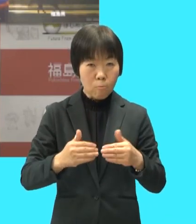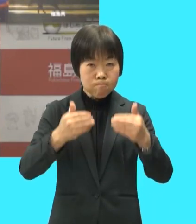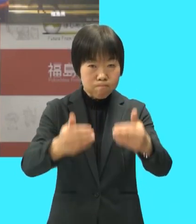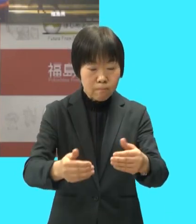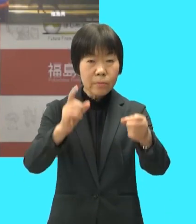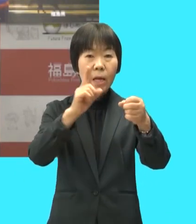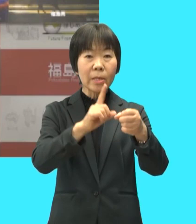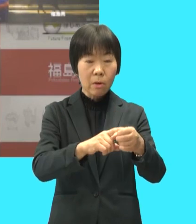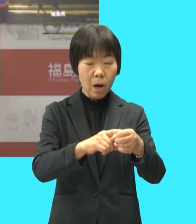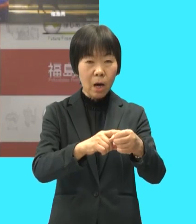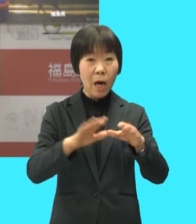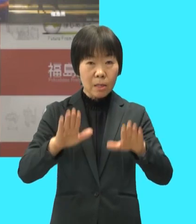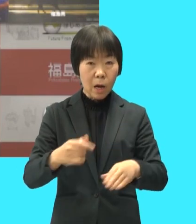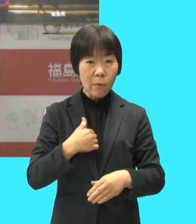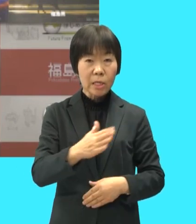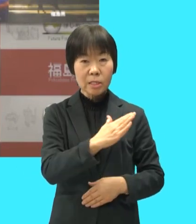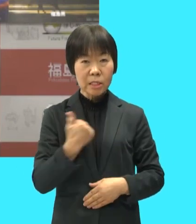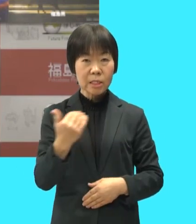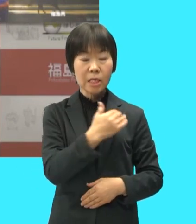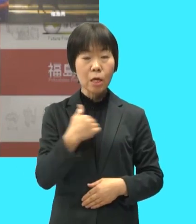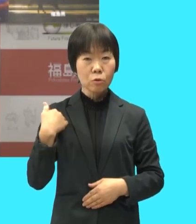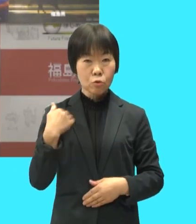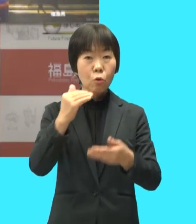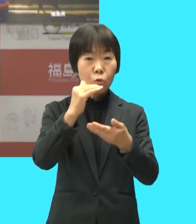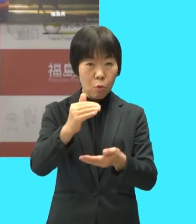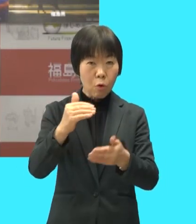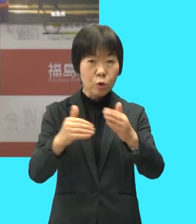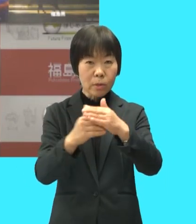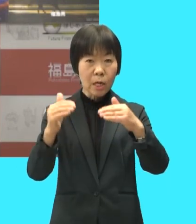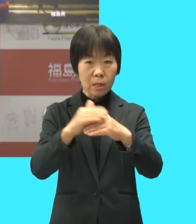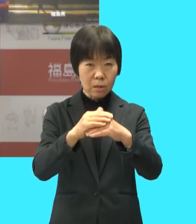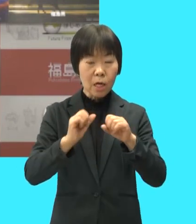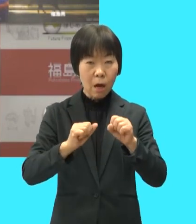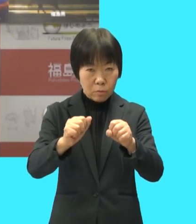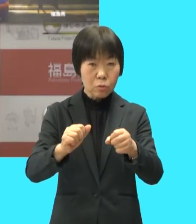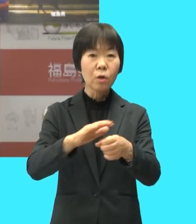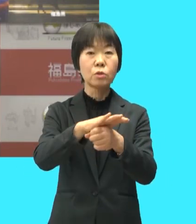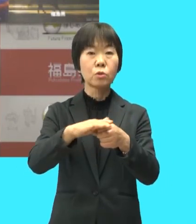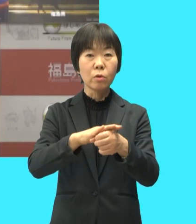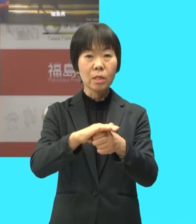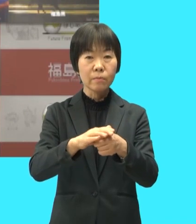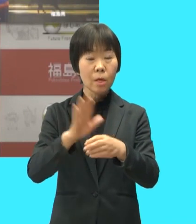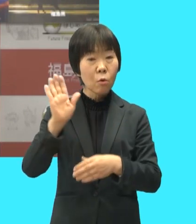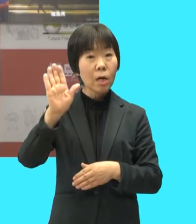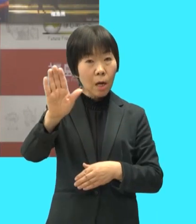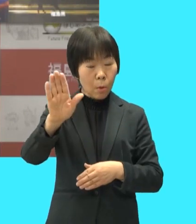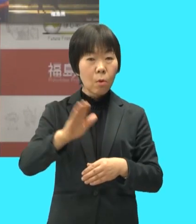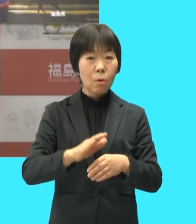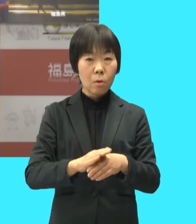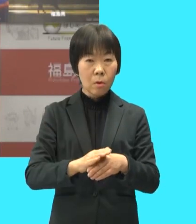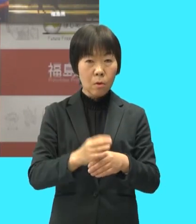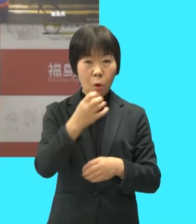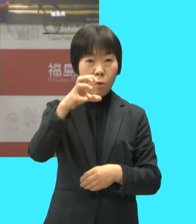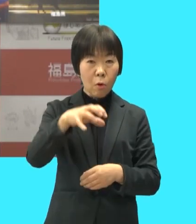、今私たちにできることを積み重ねていくことが重要です。これからも香